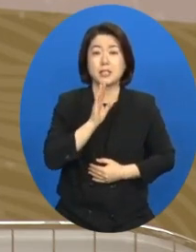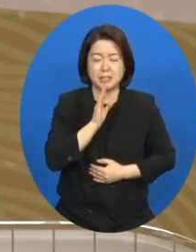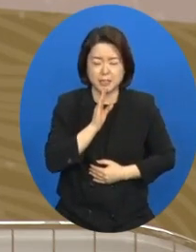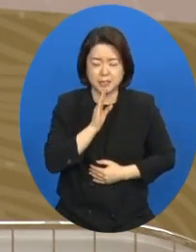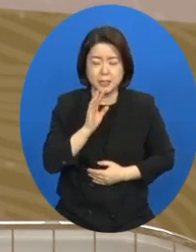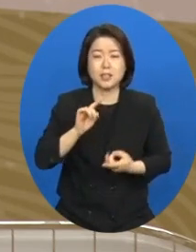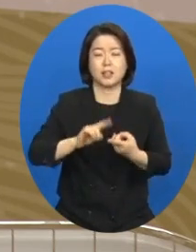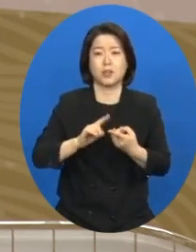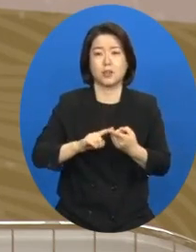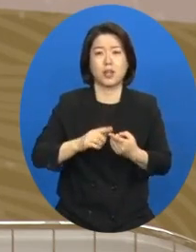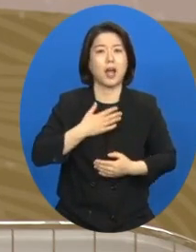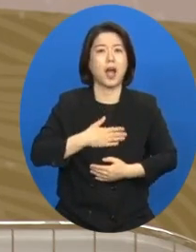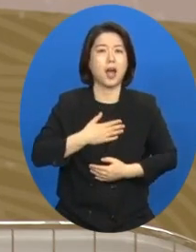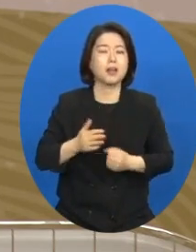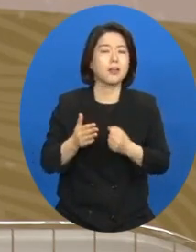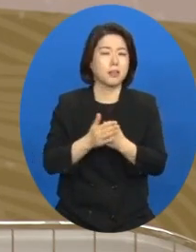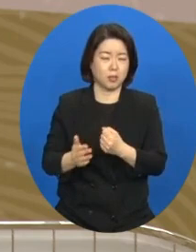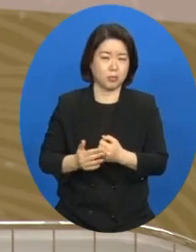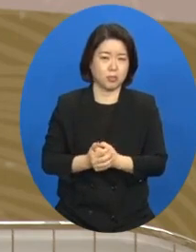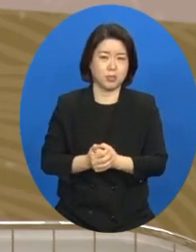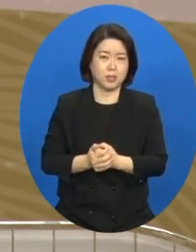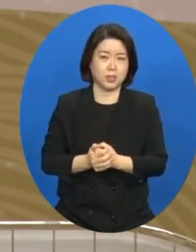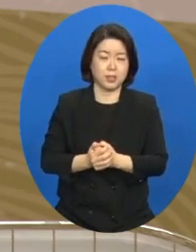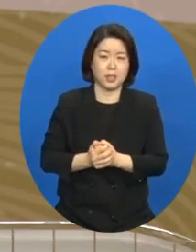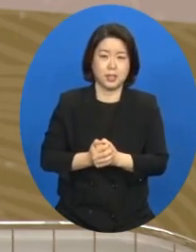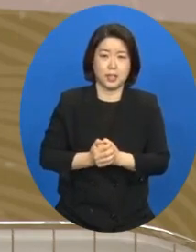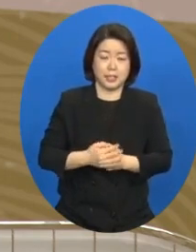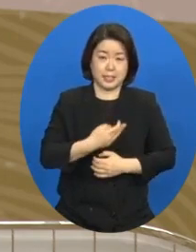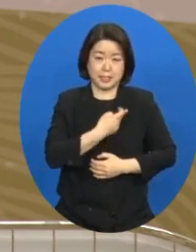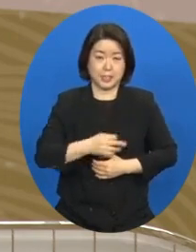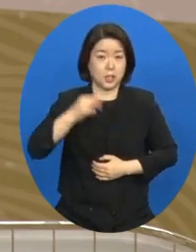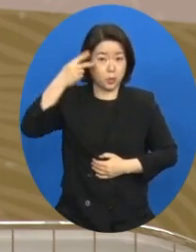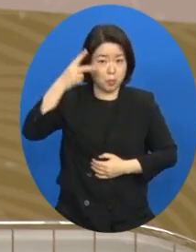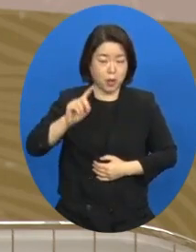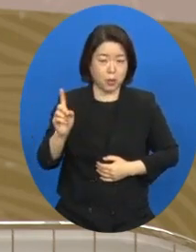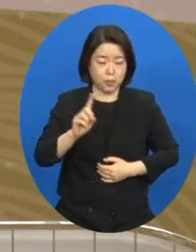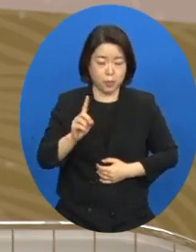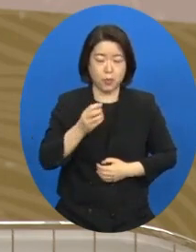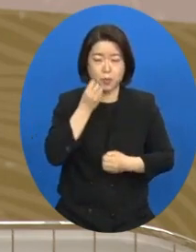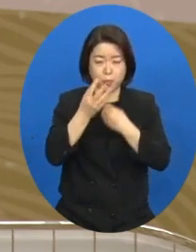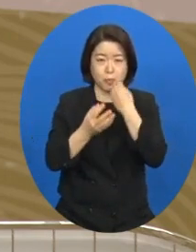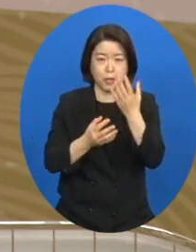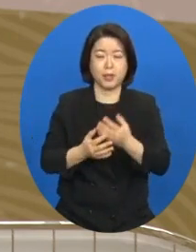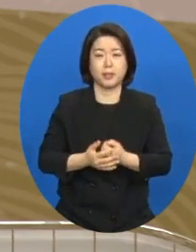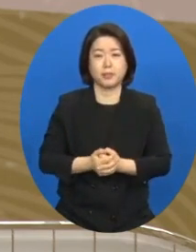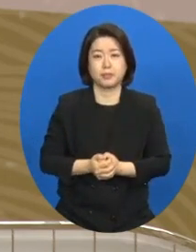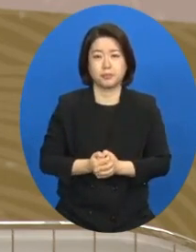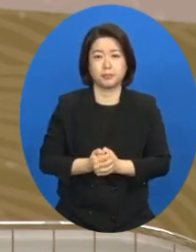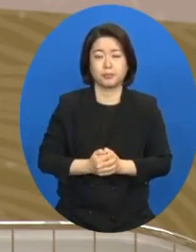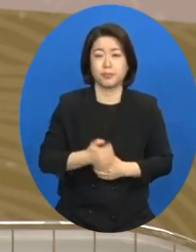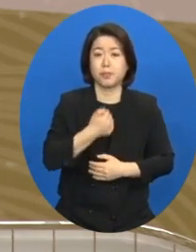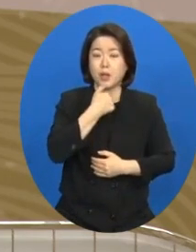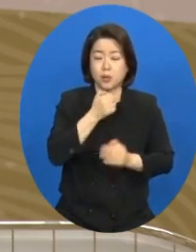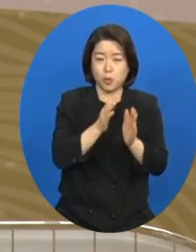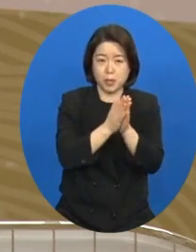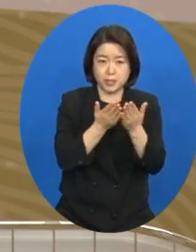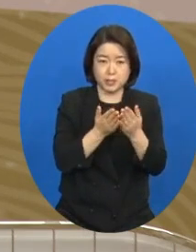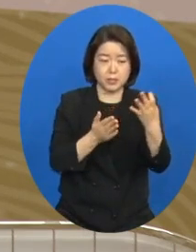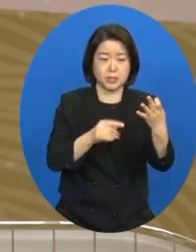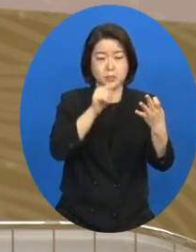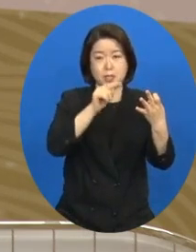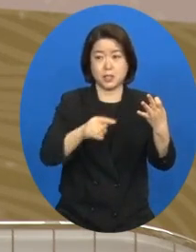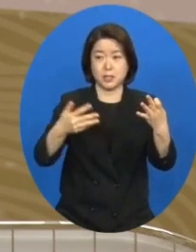것을 알았기 때문이에요 사도 바울은 이렇게 고백을 했습니다 로마서 14장 18절에